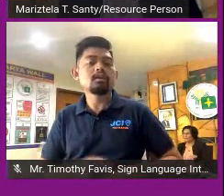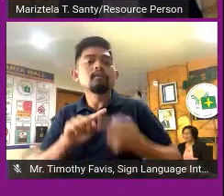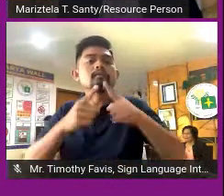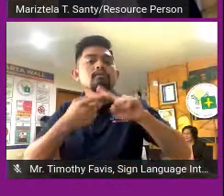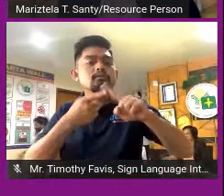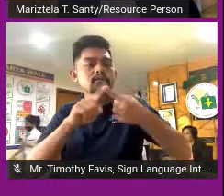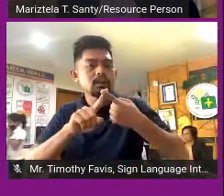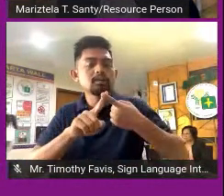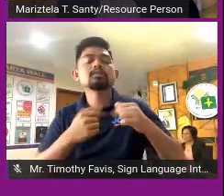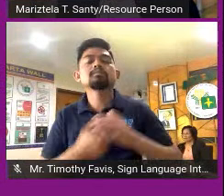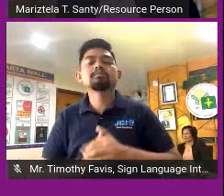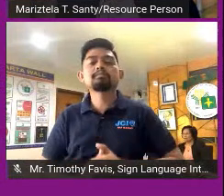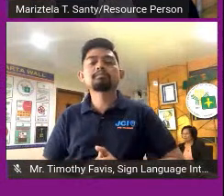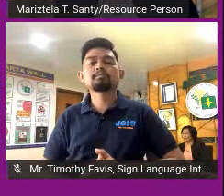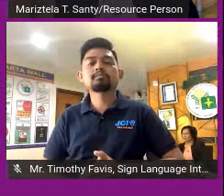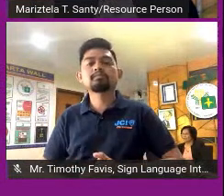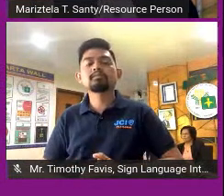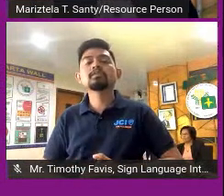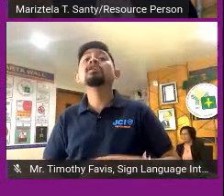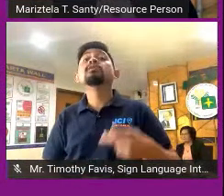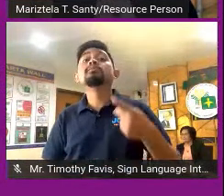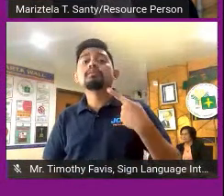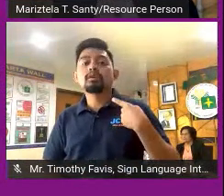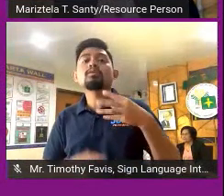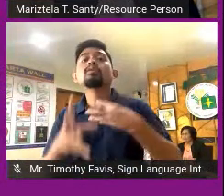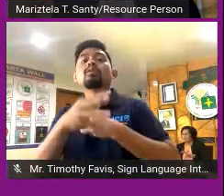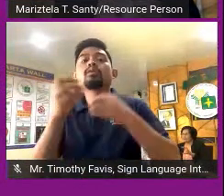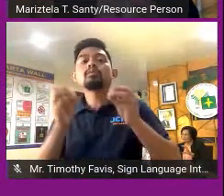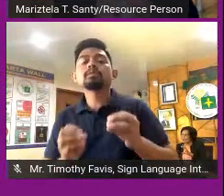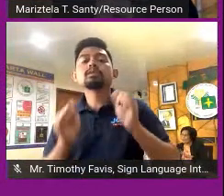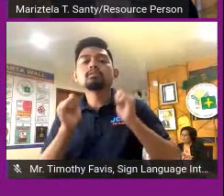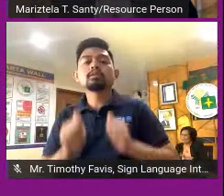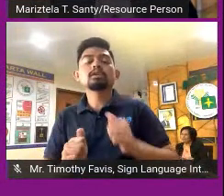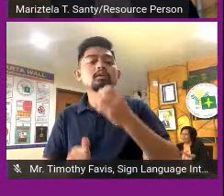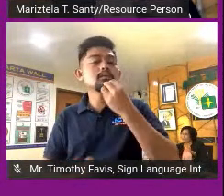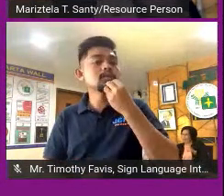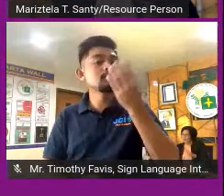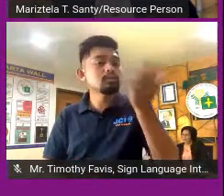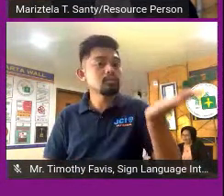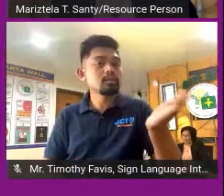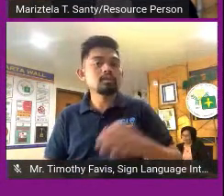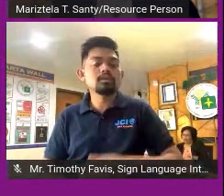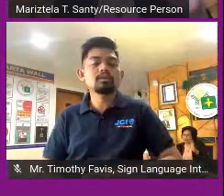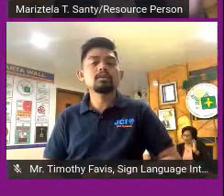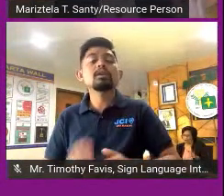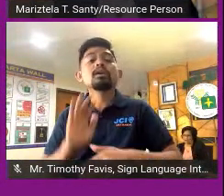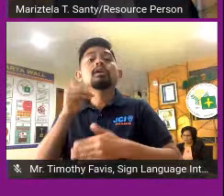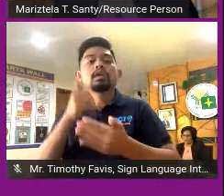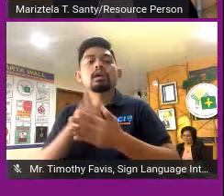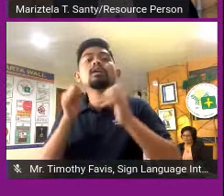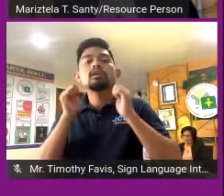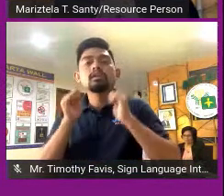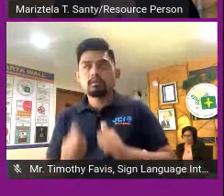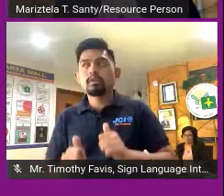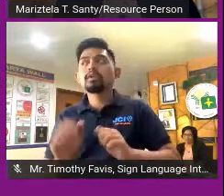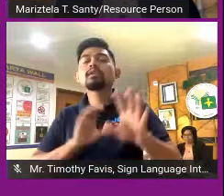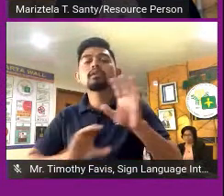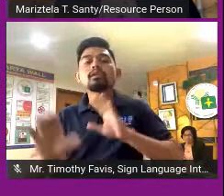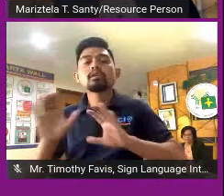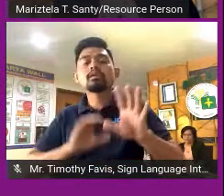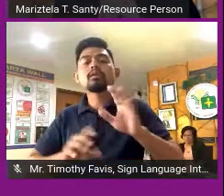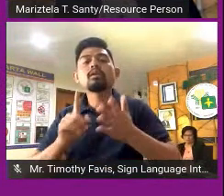are with the gender and development. Lahat tayo pwedeng makialam kung ano ang nangyayari sa